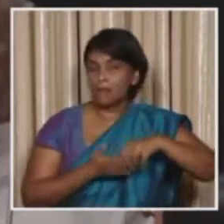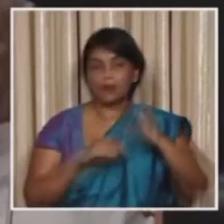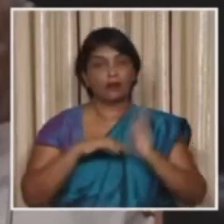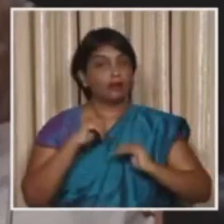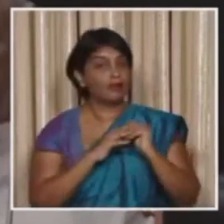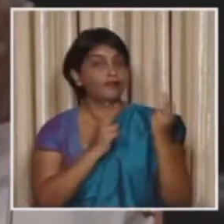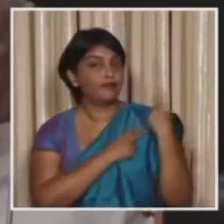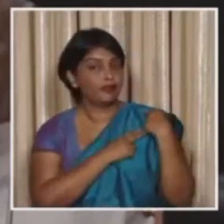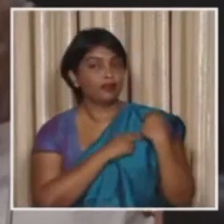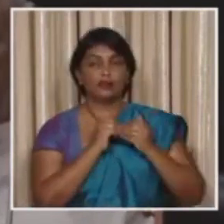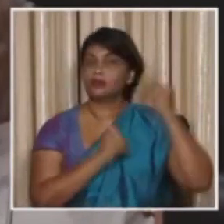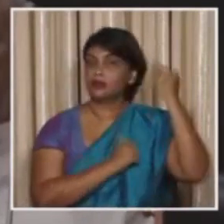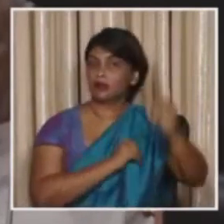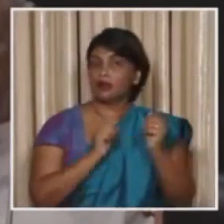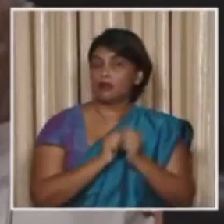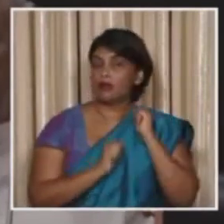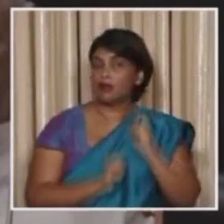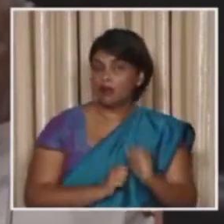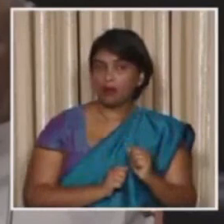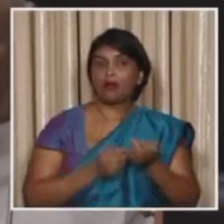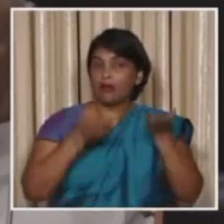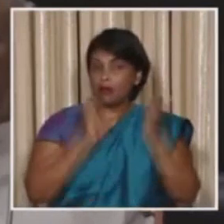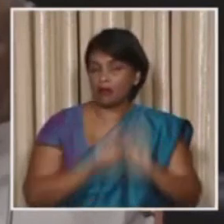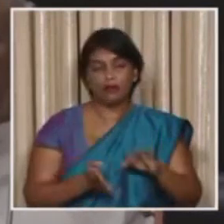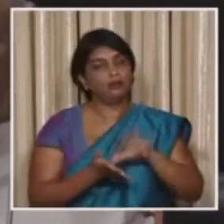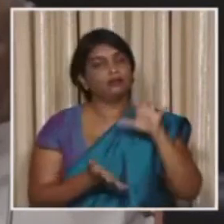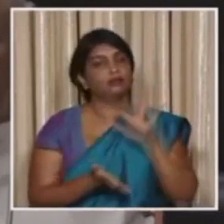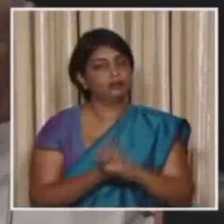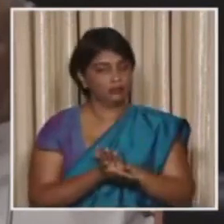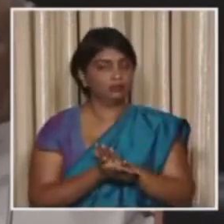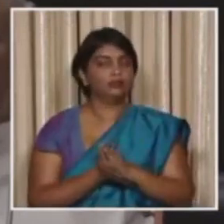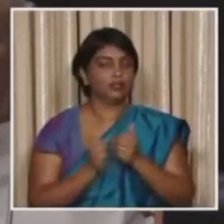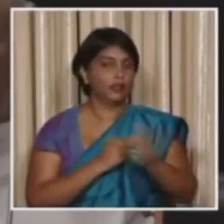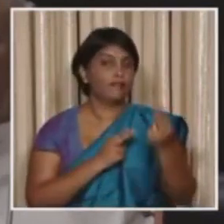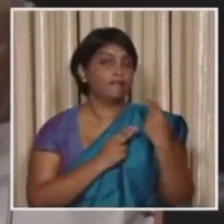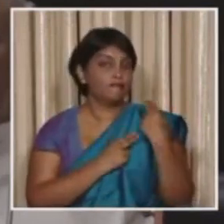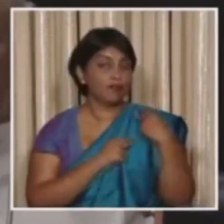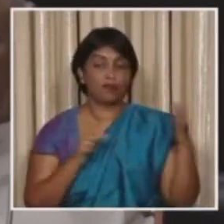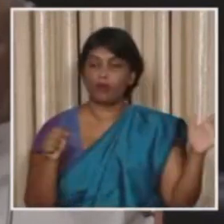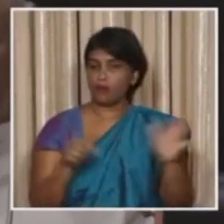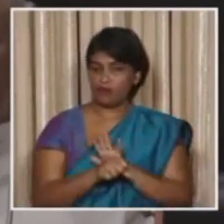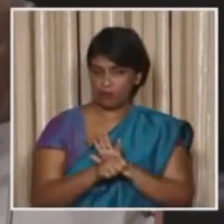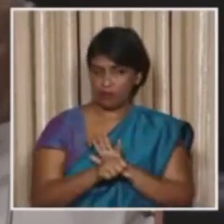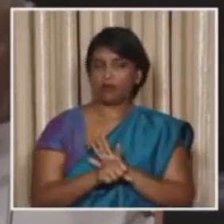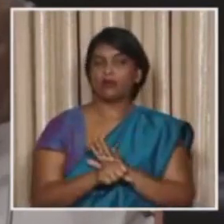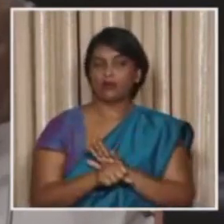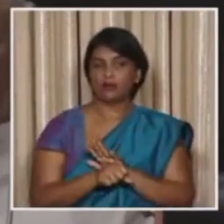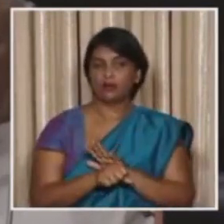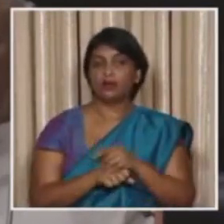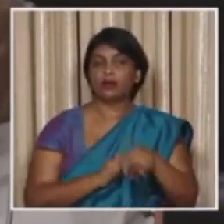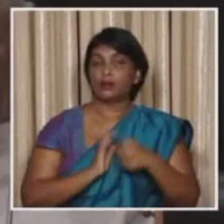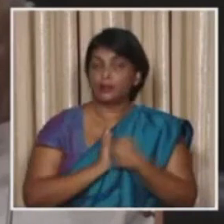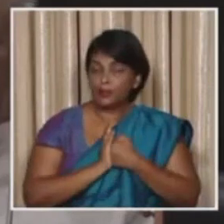කාර්යභාරයන් හා ඒවේ අනාගතය පිළිබඳ අවසන් තීරයට එළඹීමේ වගකීම සම්පූර්ණයෙන්ම මෙම